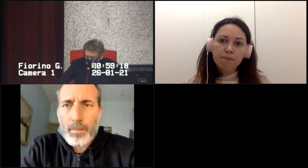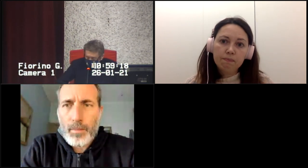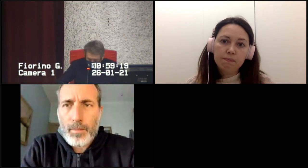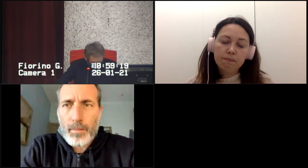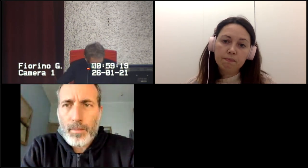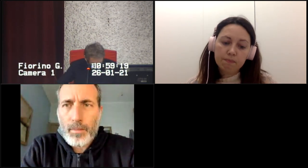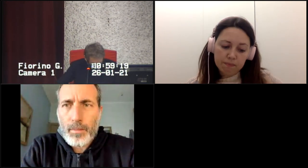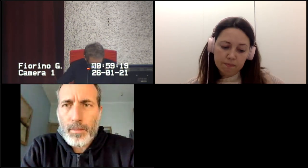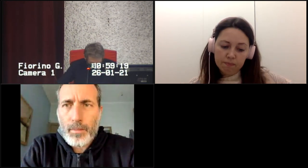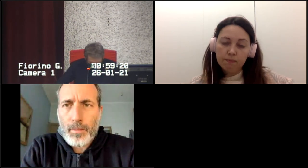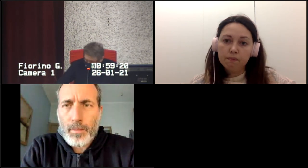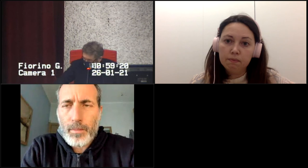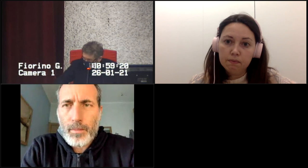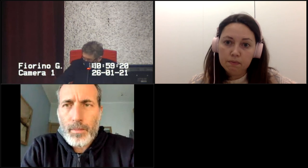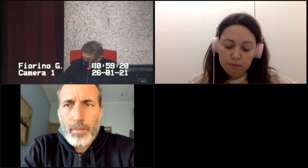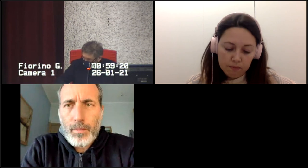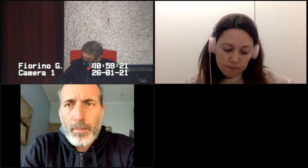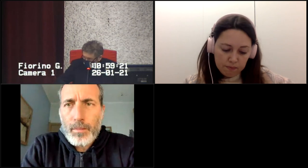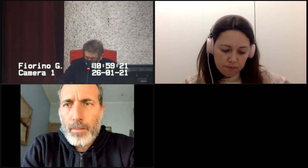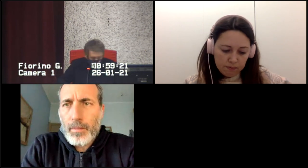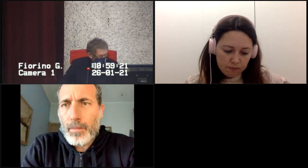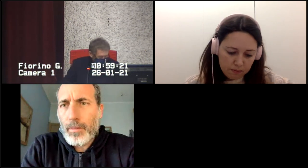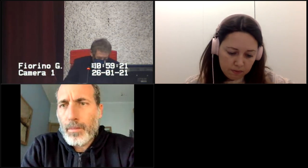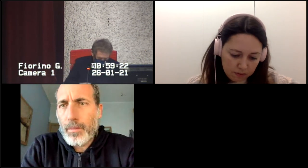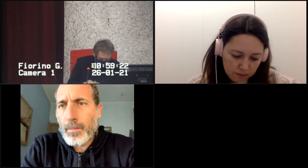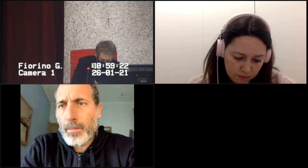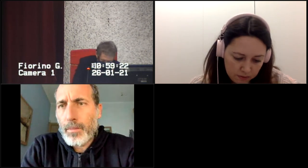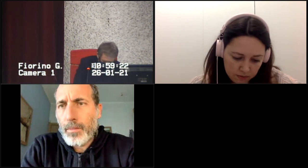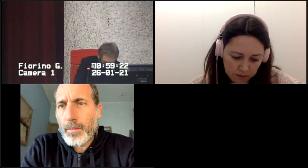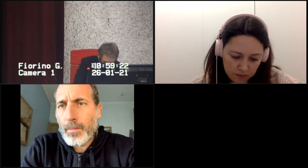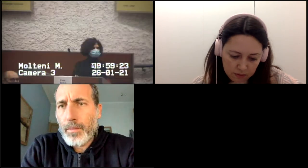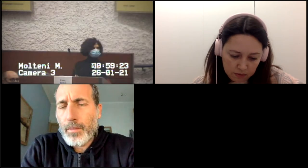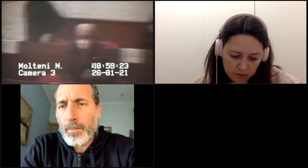Allora, amiamo Sesto, consigliere Molteni.